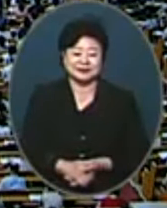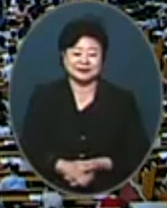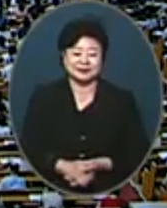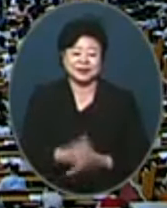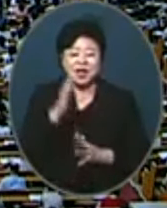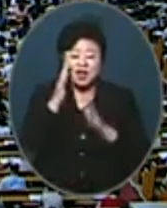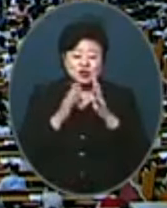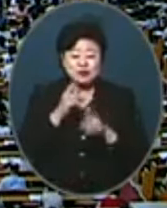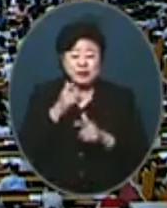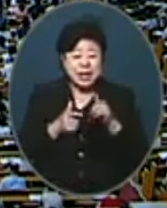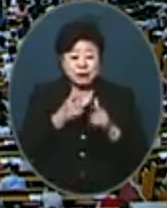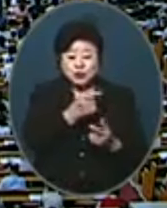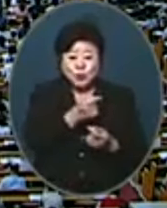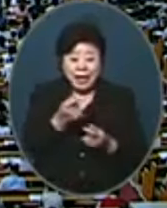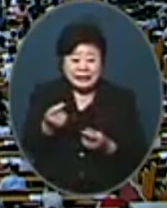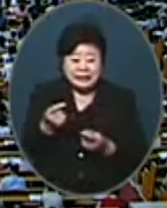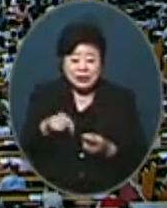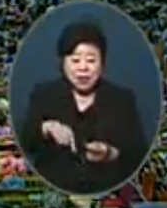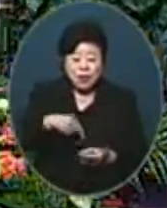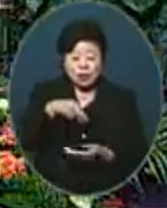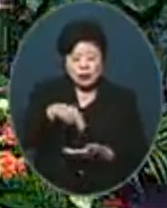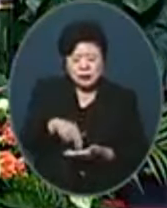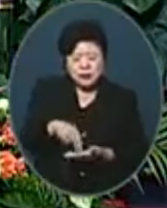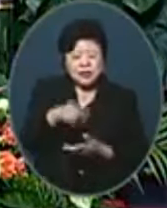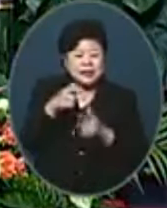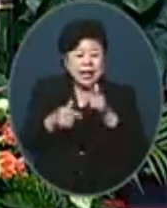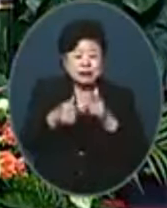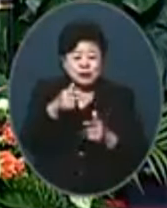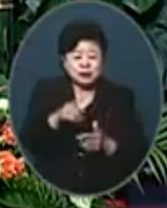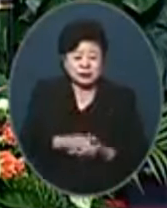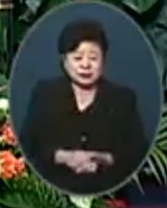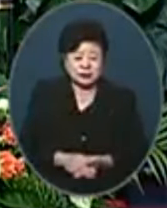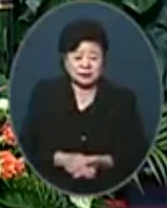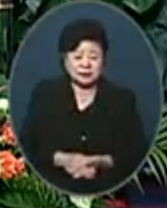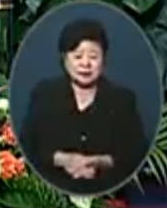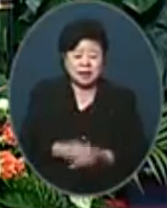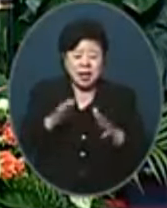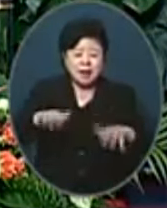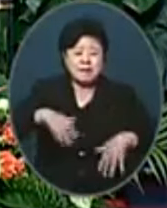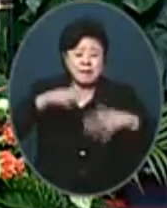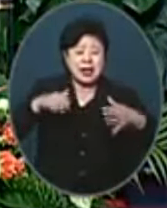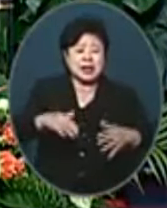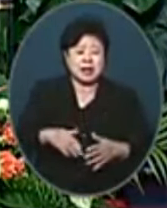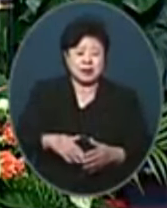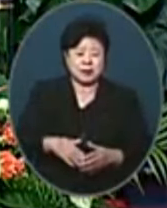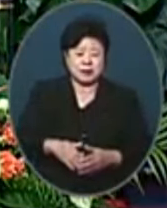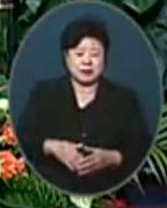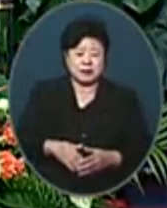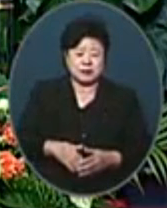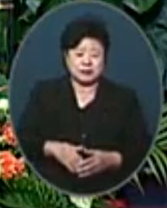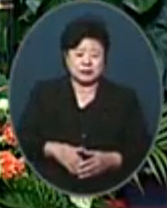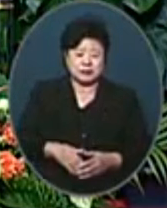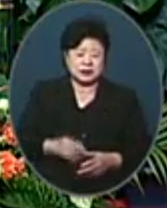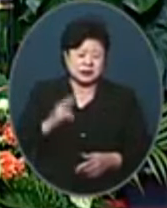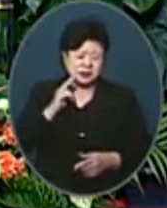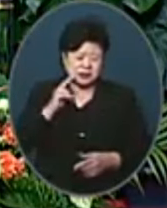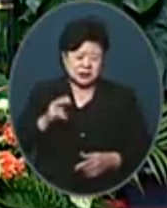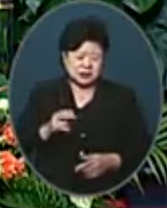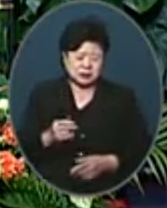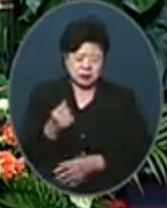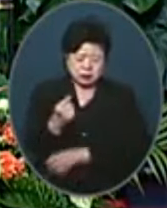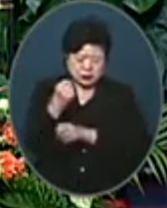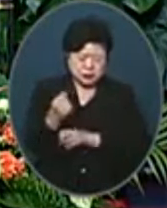숲의 나무들처럼 홀로 서 있는 나무는 바람이 거세게 불면